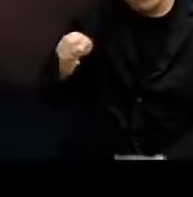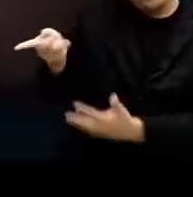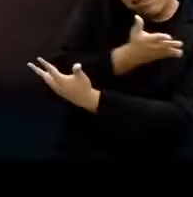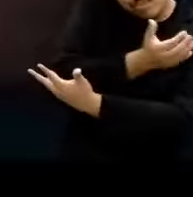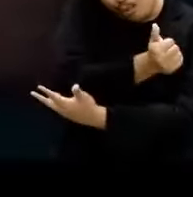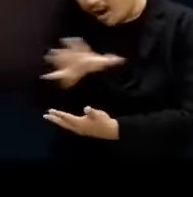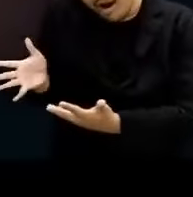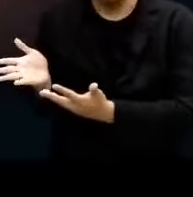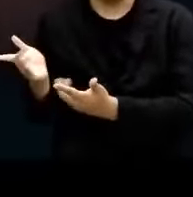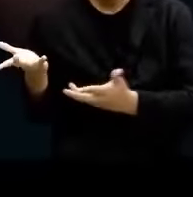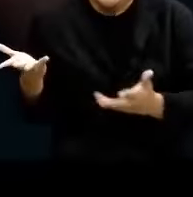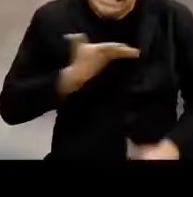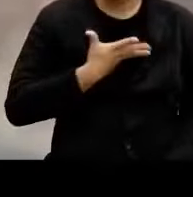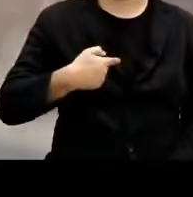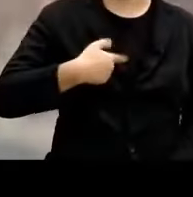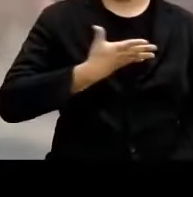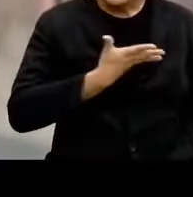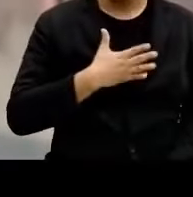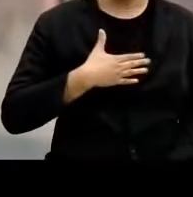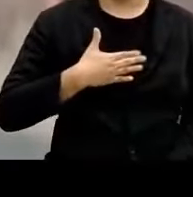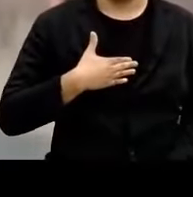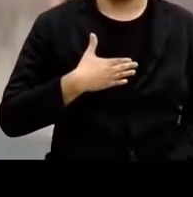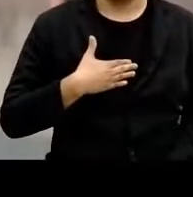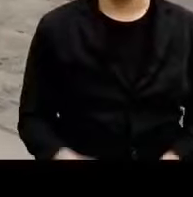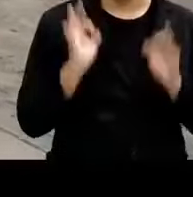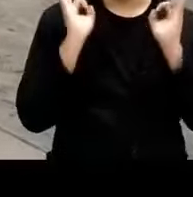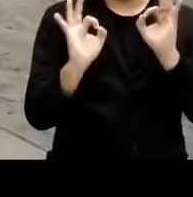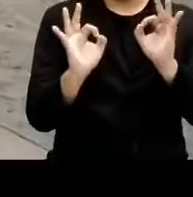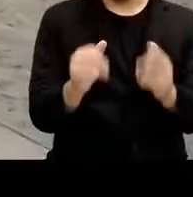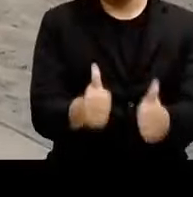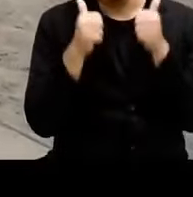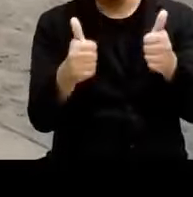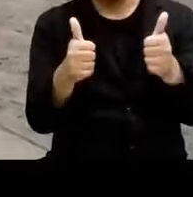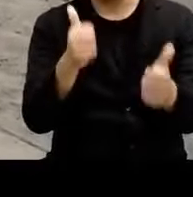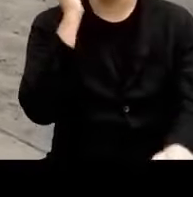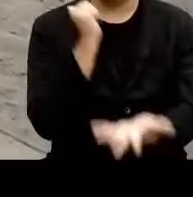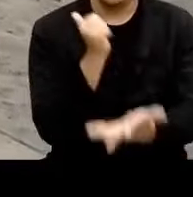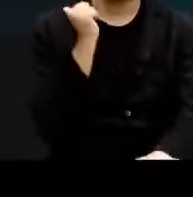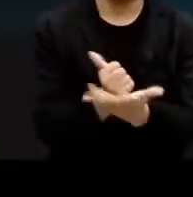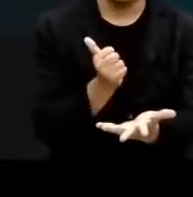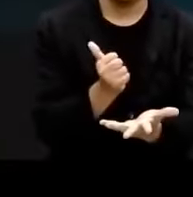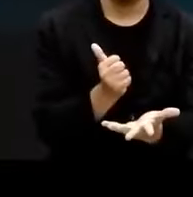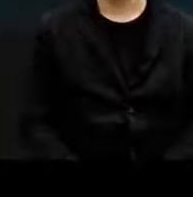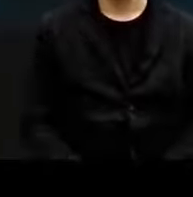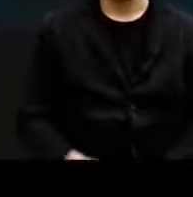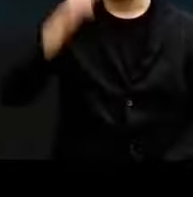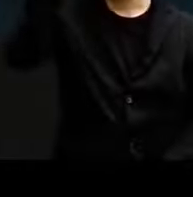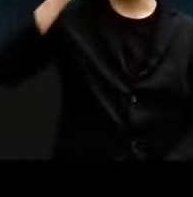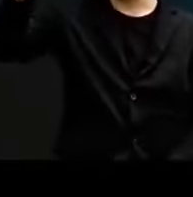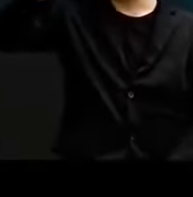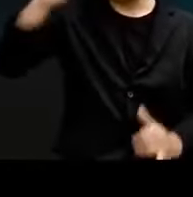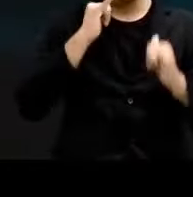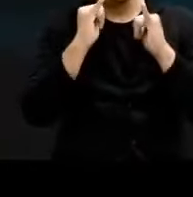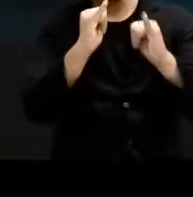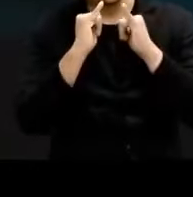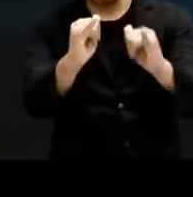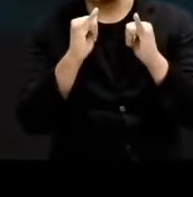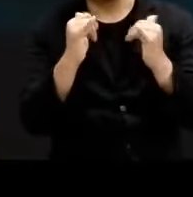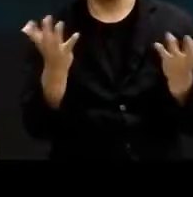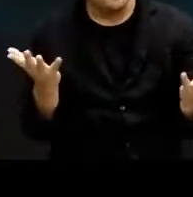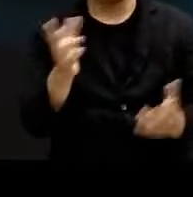Nah, ini hal yang paling saya inginkan. Pendidikan seharusnya ideal. Punya cita-cita yang